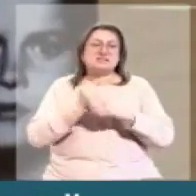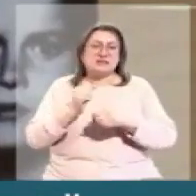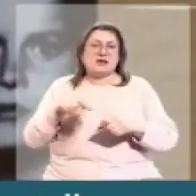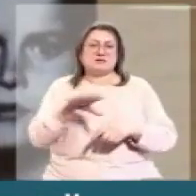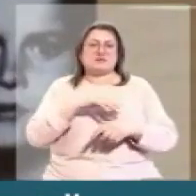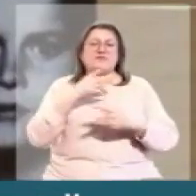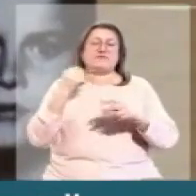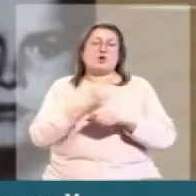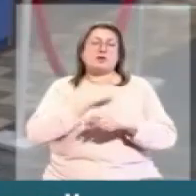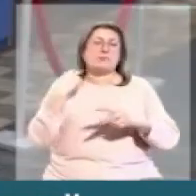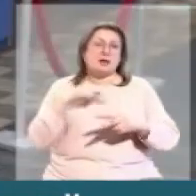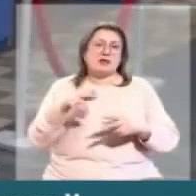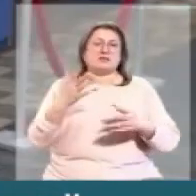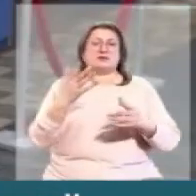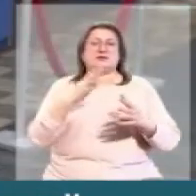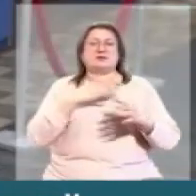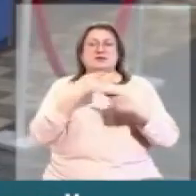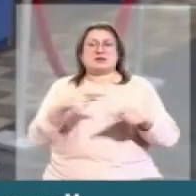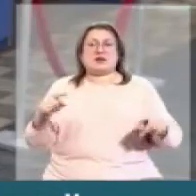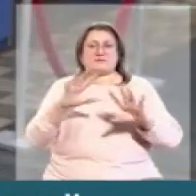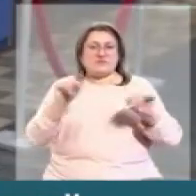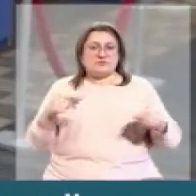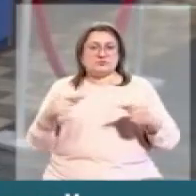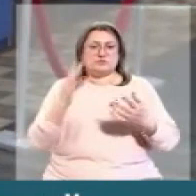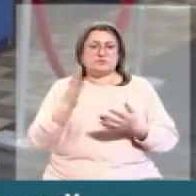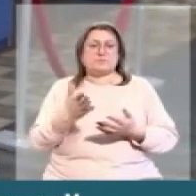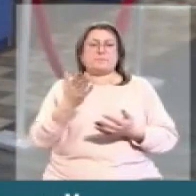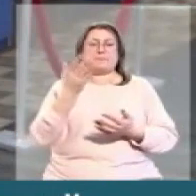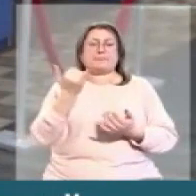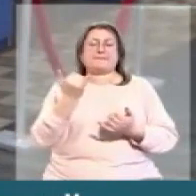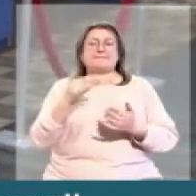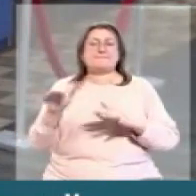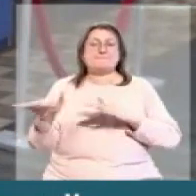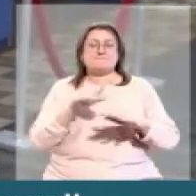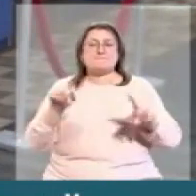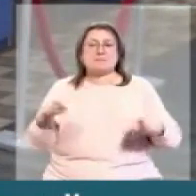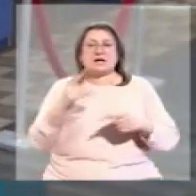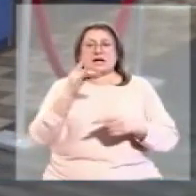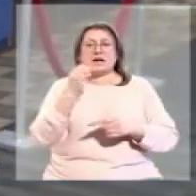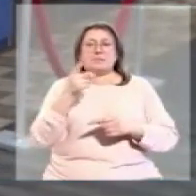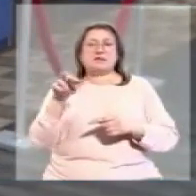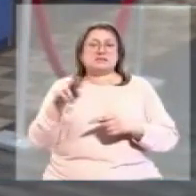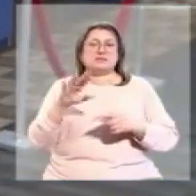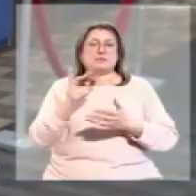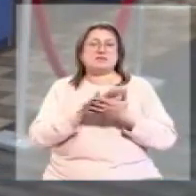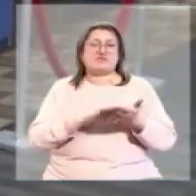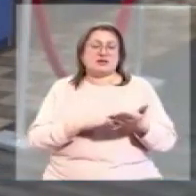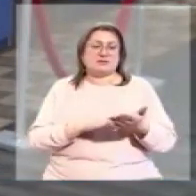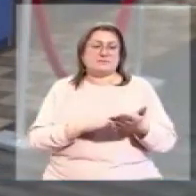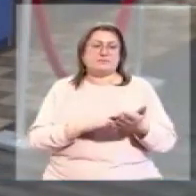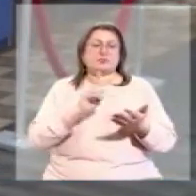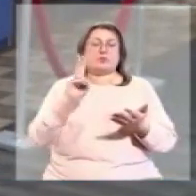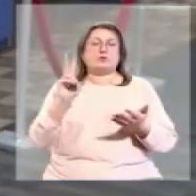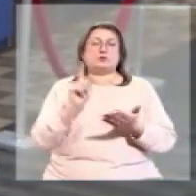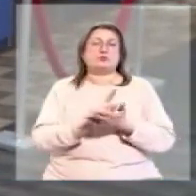духовенства, военнопленных и так далее. У нас сейчас процедура реабилитации по заявлению, то есть